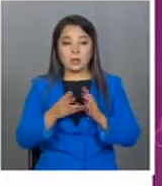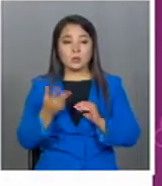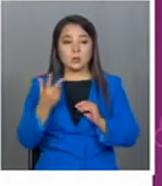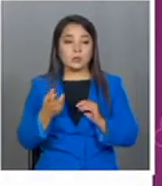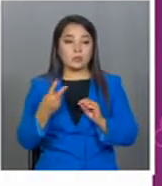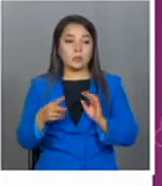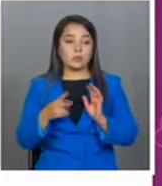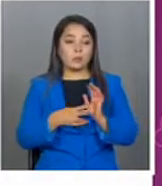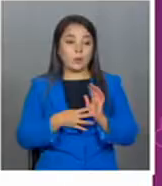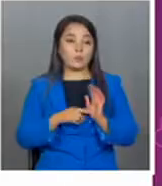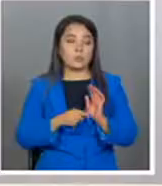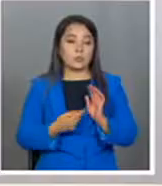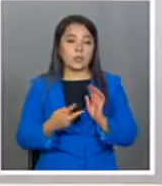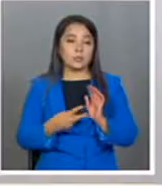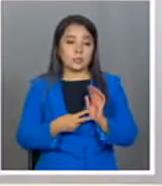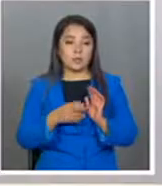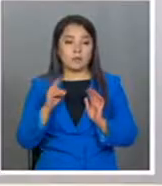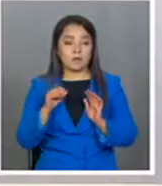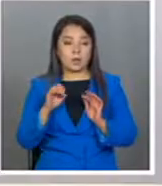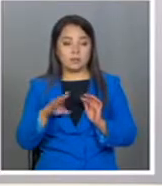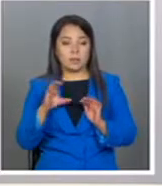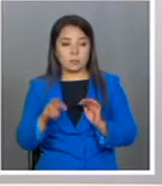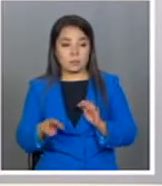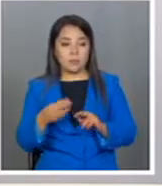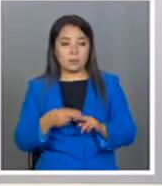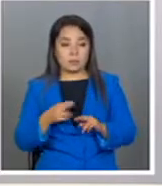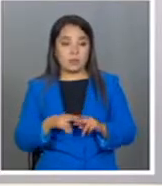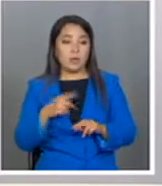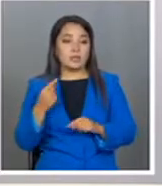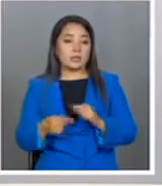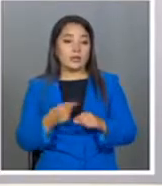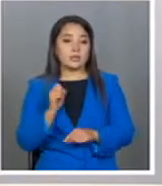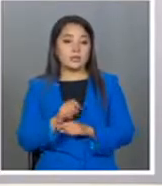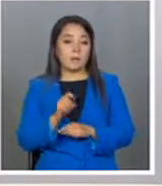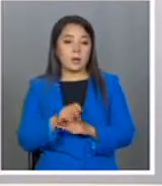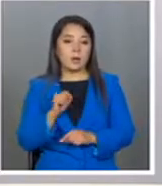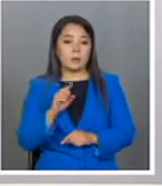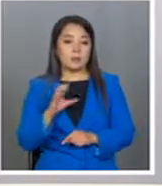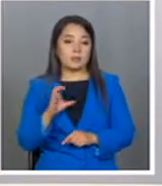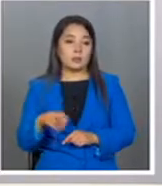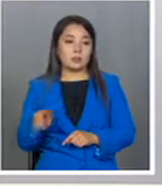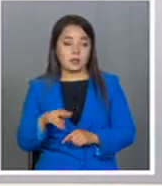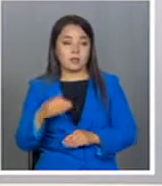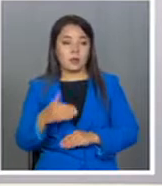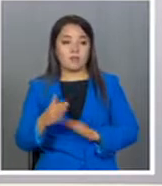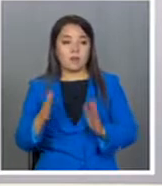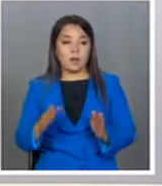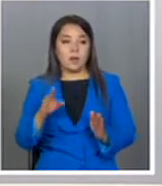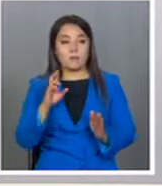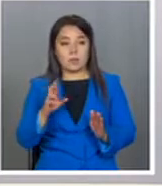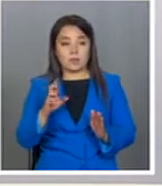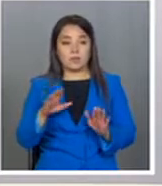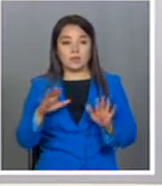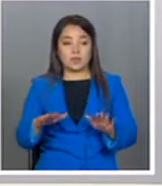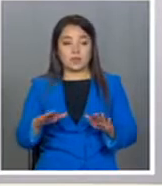329.7 квадрат сантиметр. Келесі тапсырма. ABCD квадраты берілген. B төбесі